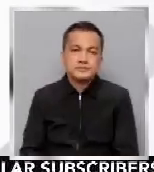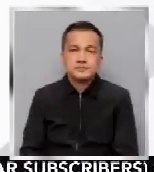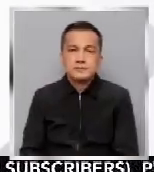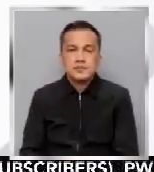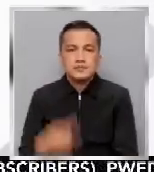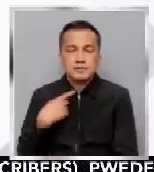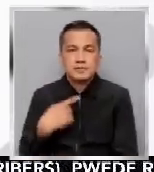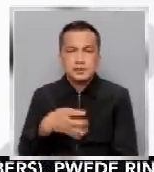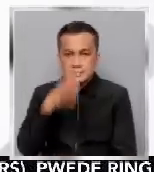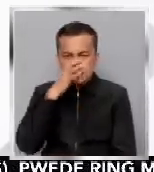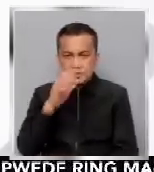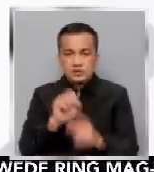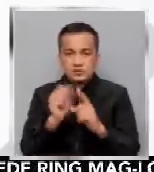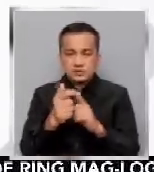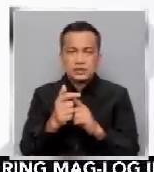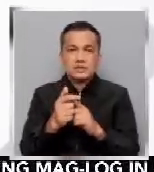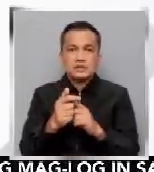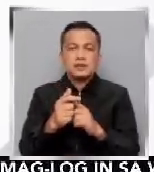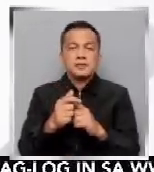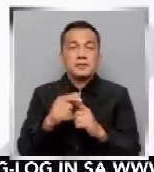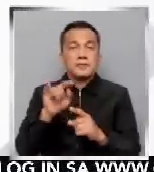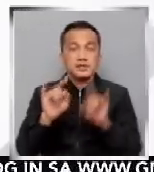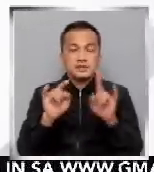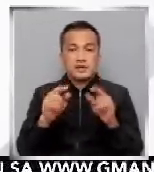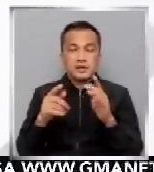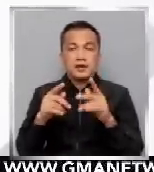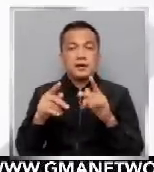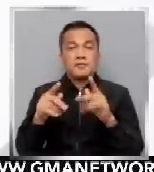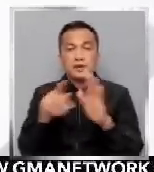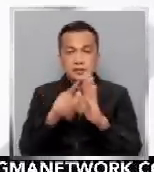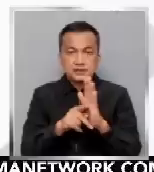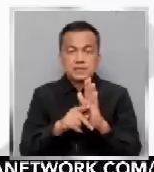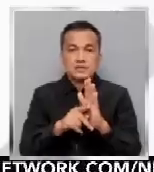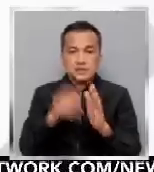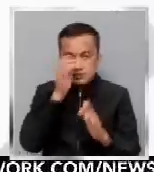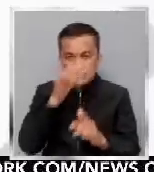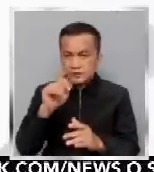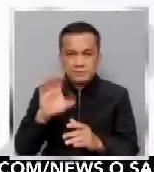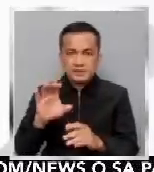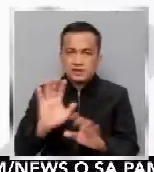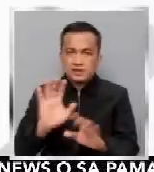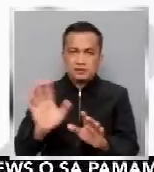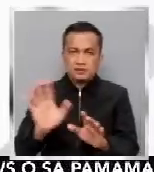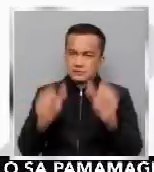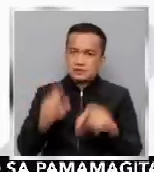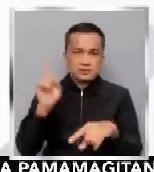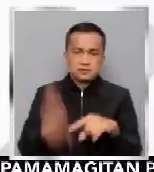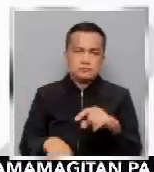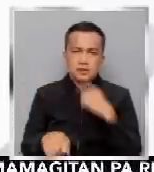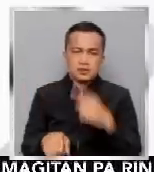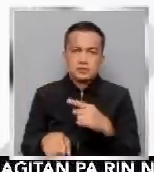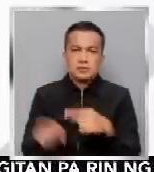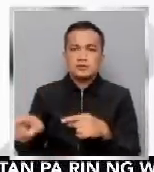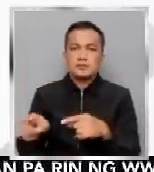na social media policy ang Cebu Pacific at ang ganung post daw ay hindi dapat na-publish. Isinailalim na sa disciplinary review ang